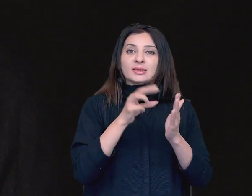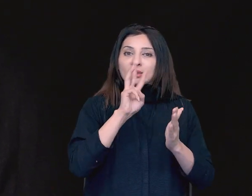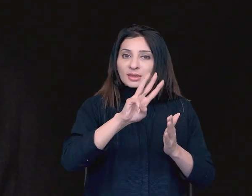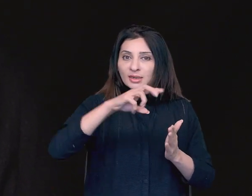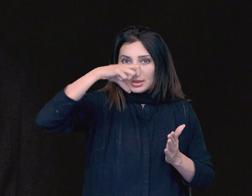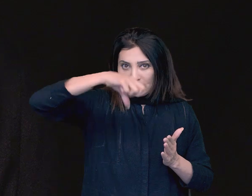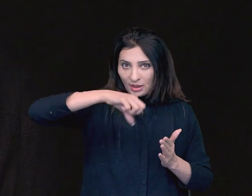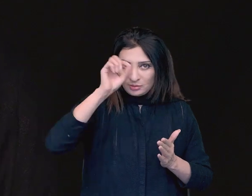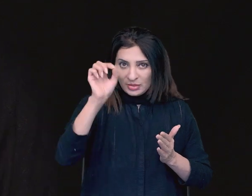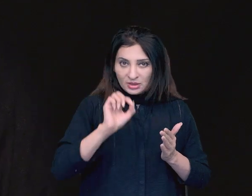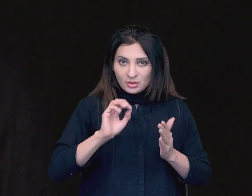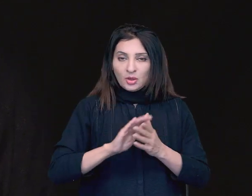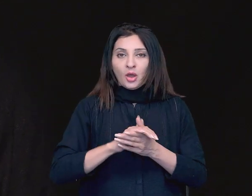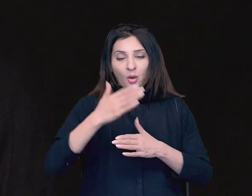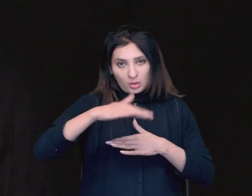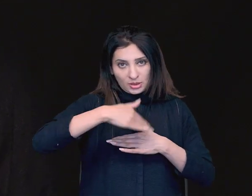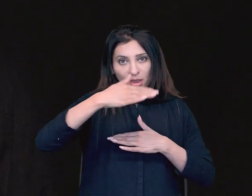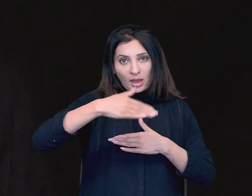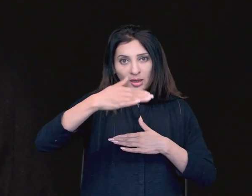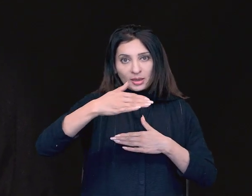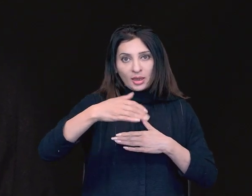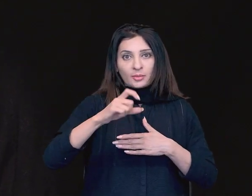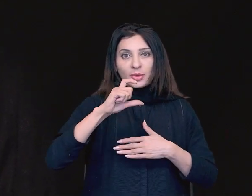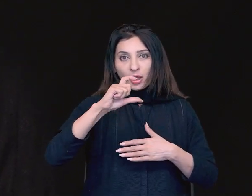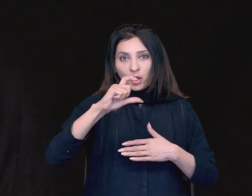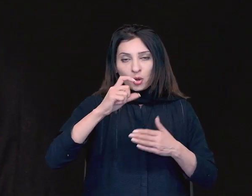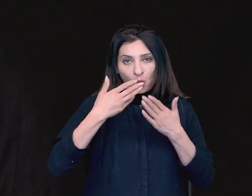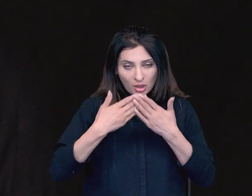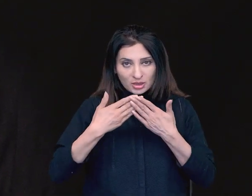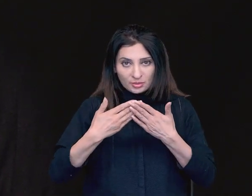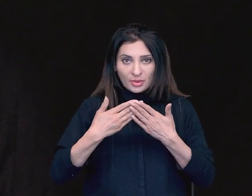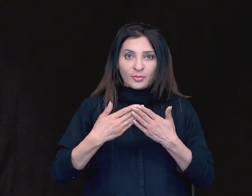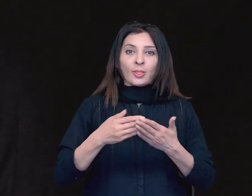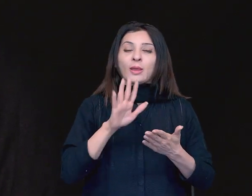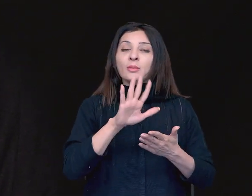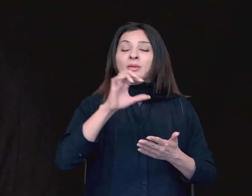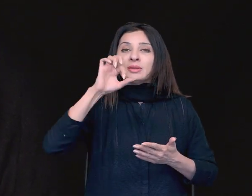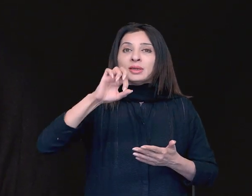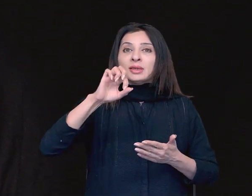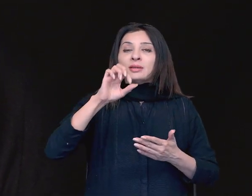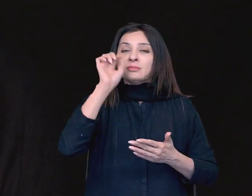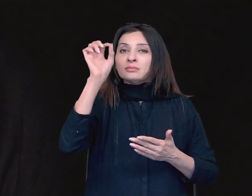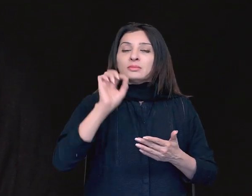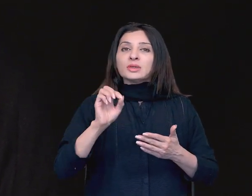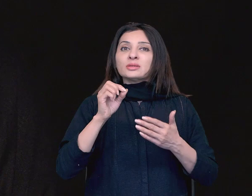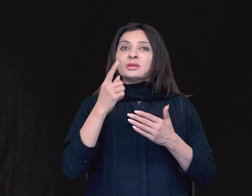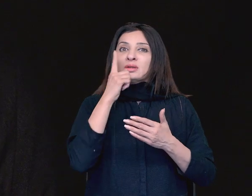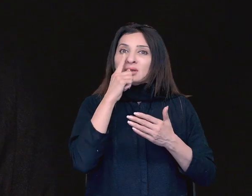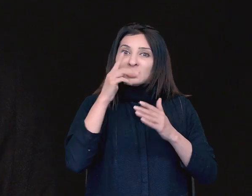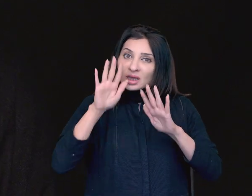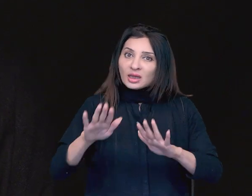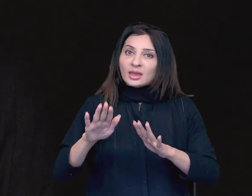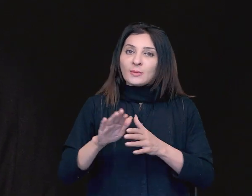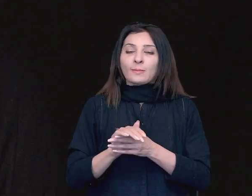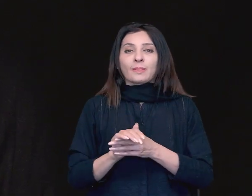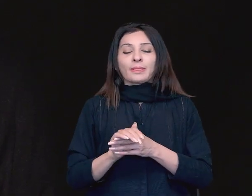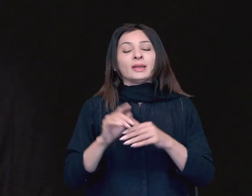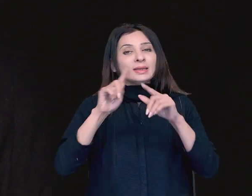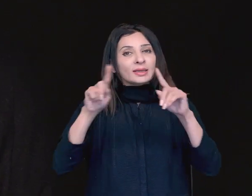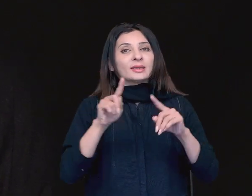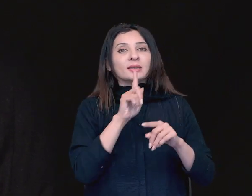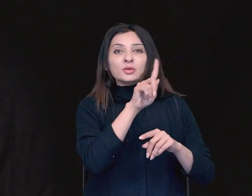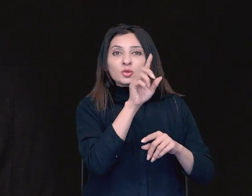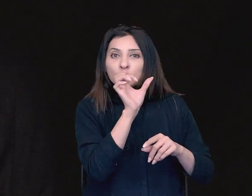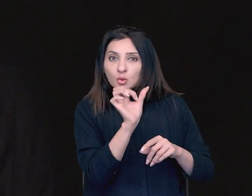मगर सिर्फ 16% लोग रूरल एरिया से हैं। दैट एक्सप्लेन्स कि आपके शहरों की